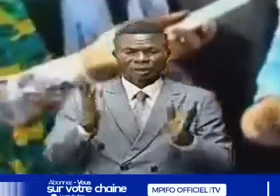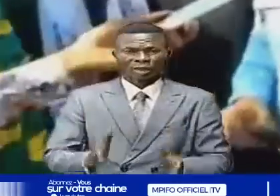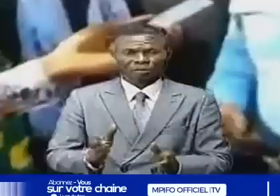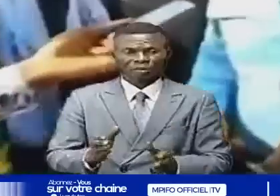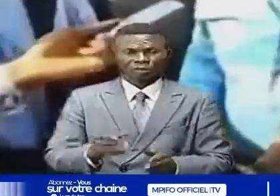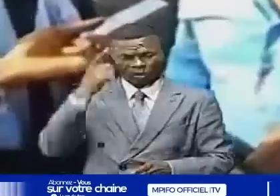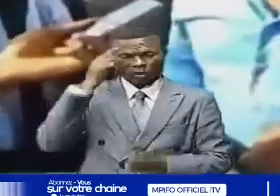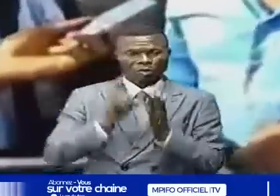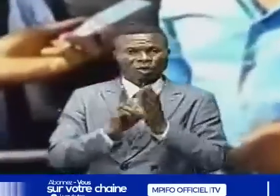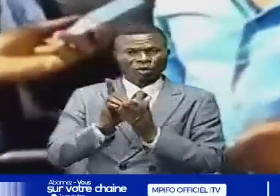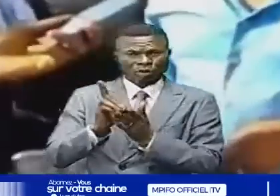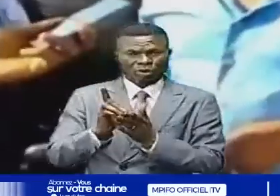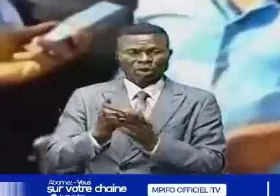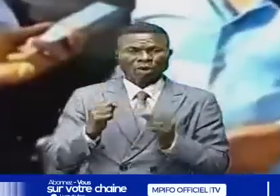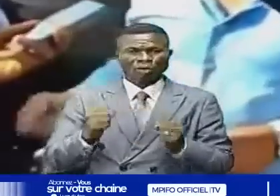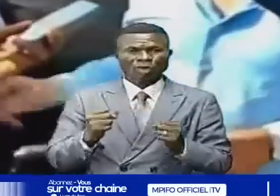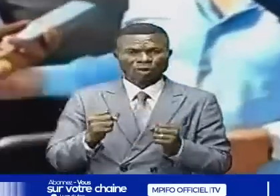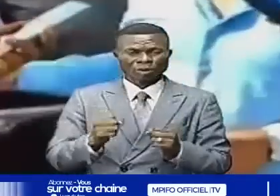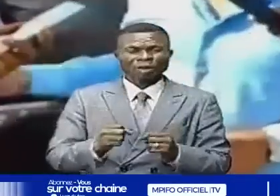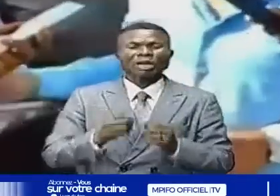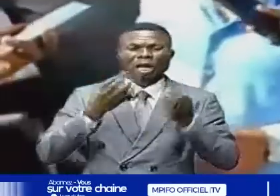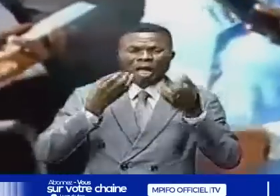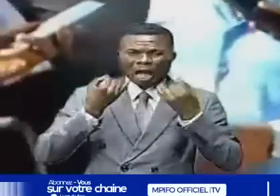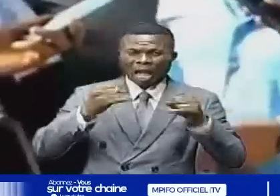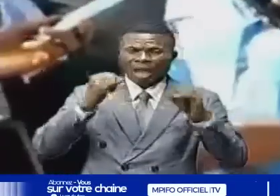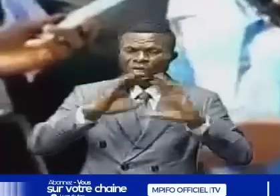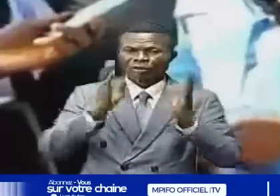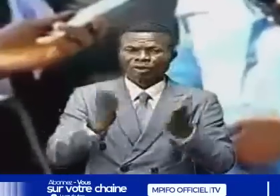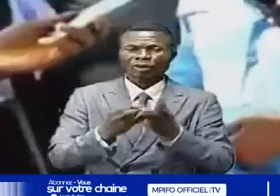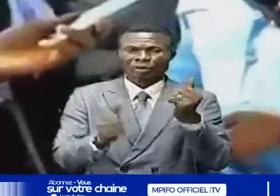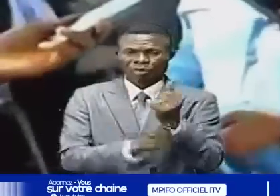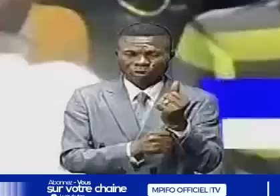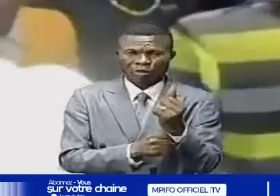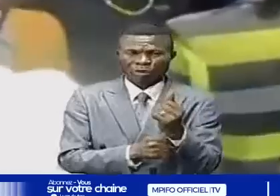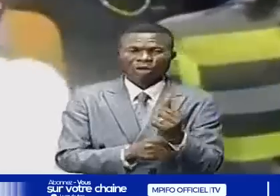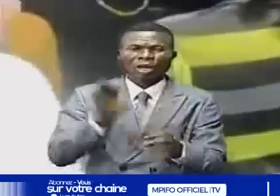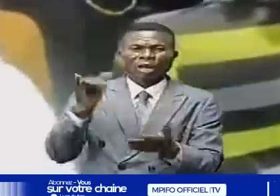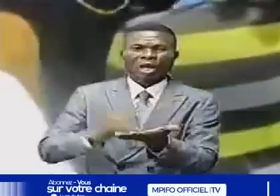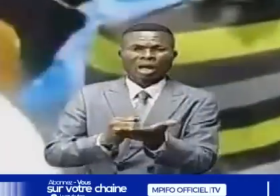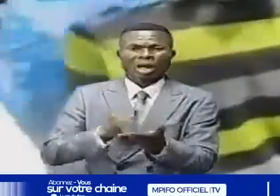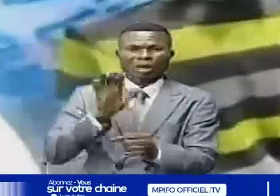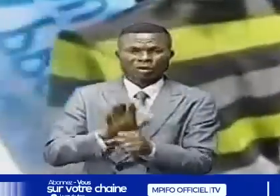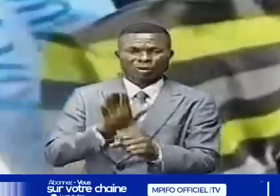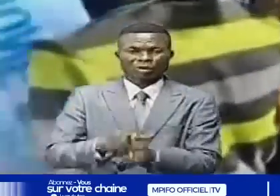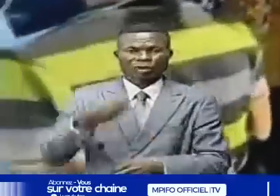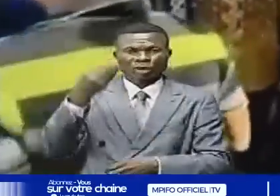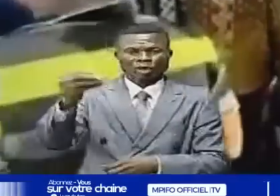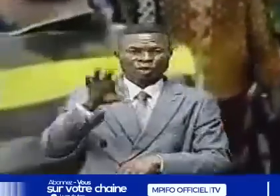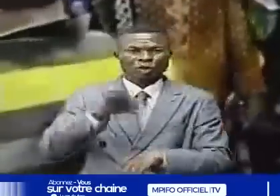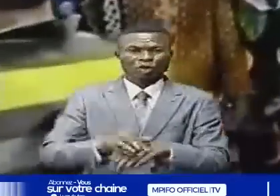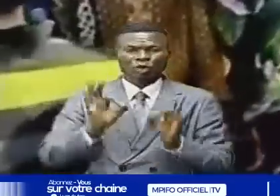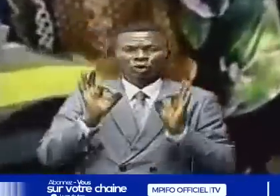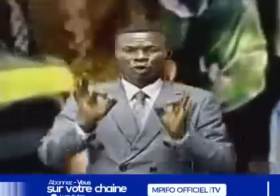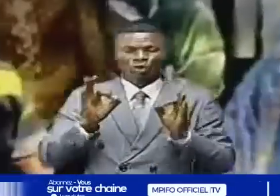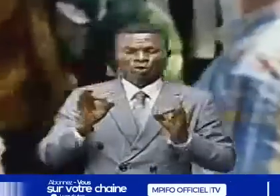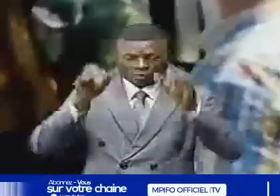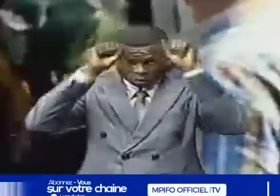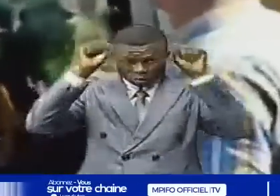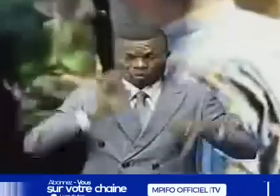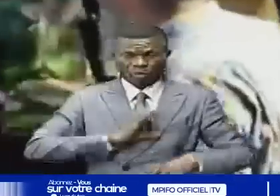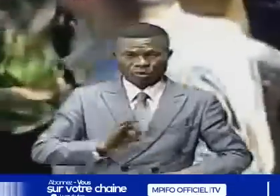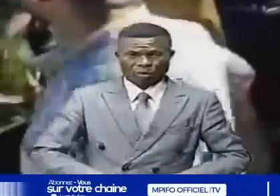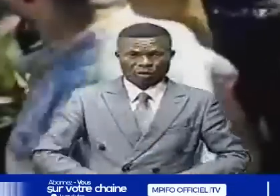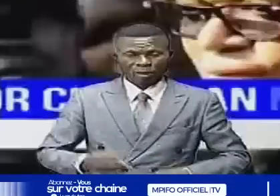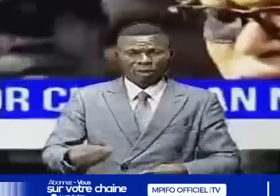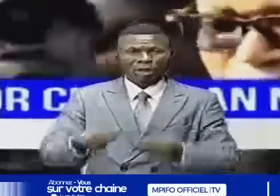pour le développement durable, a sensibilisé sa base pour un enrôlement massif afin de donner un nouveau mandat au chef de l'État, aussi pour